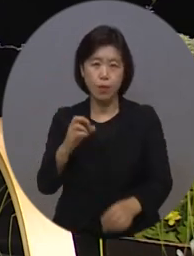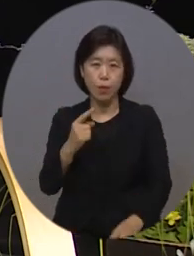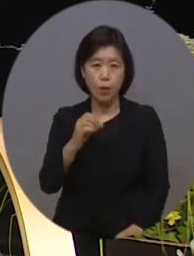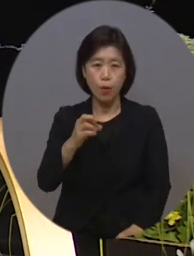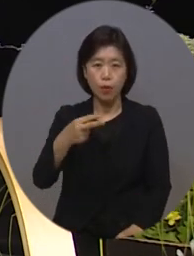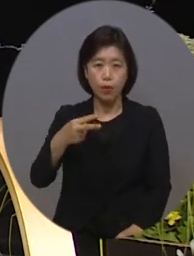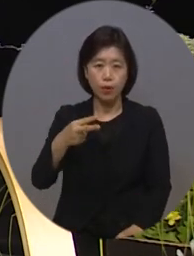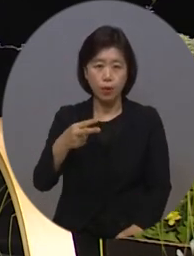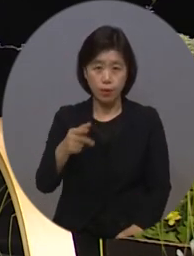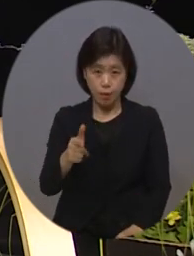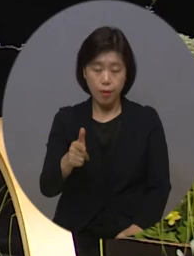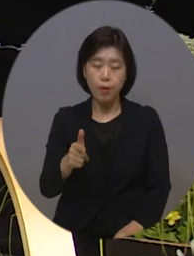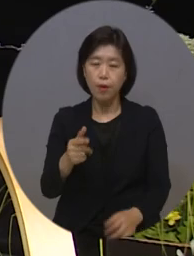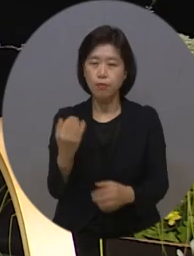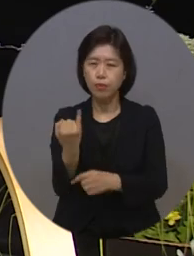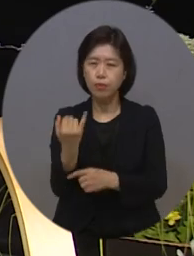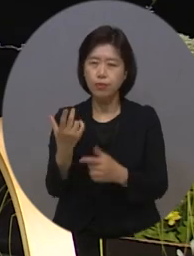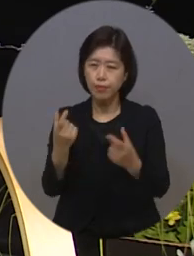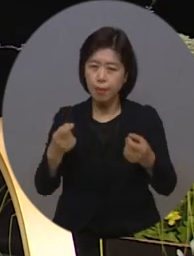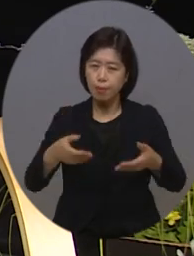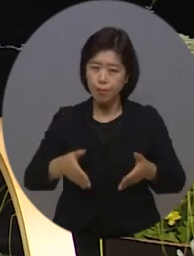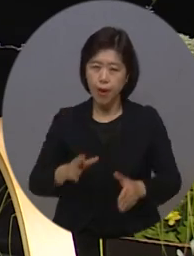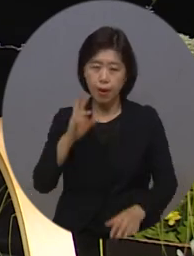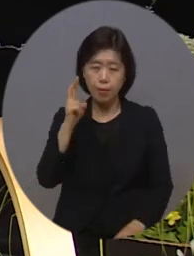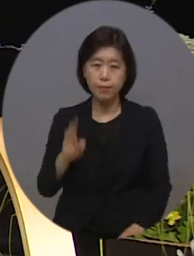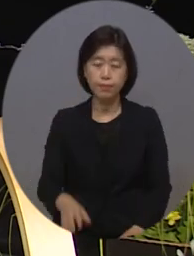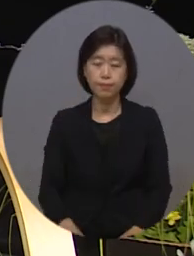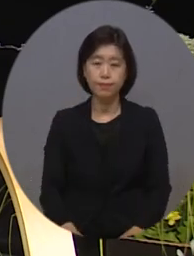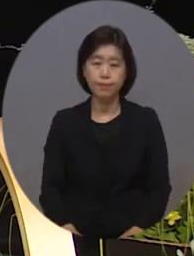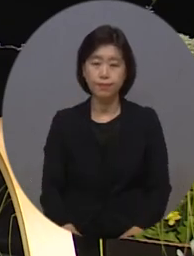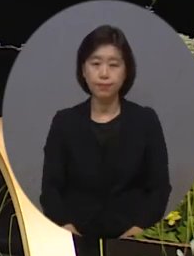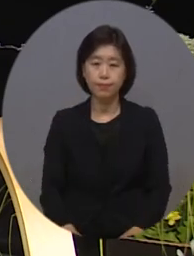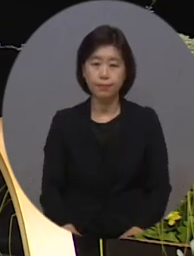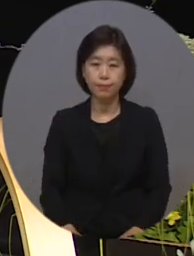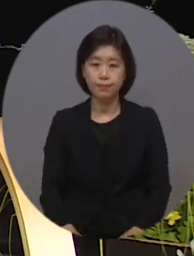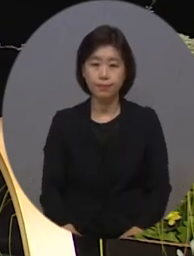화자나 시인은 결국 사람이 되지 않을 수 없었을 것입니다.